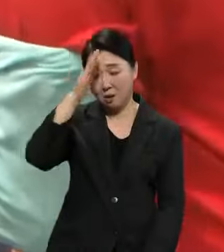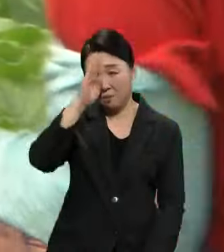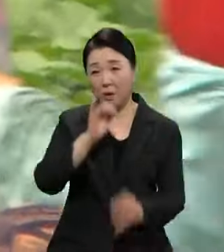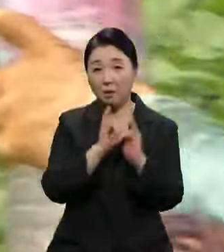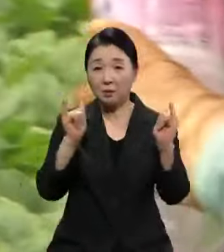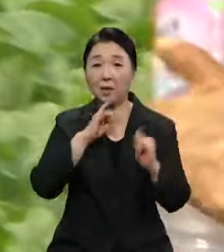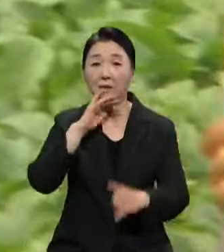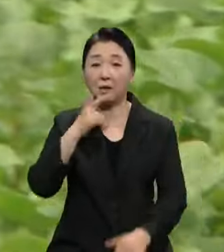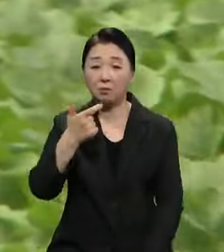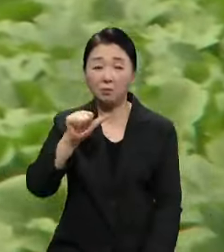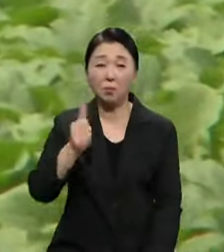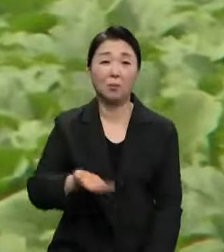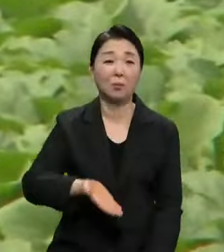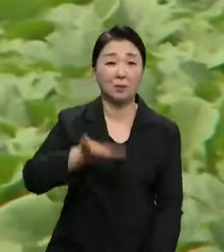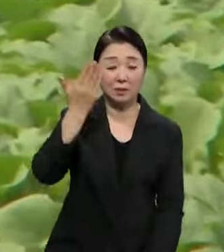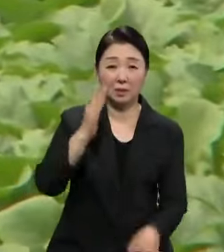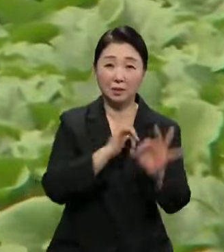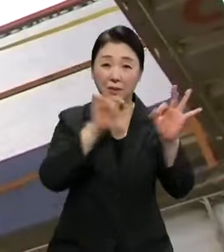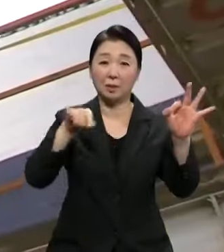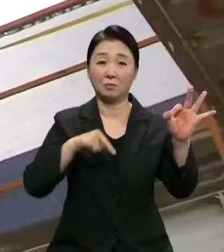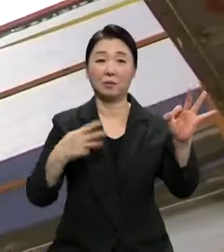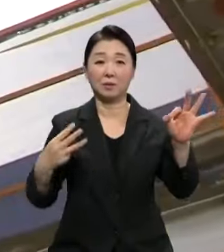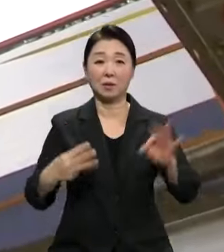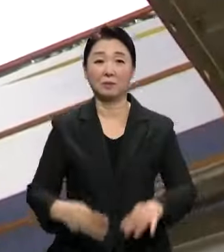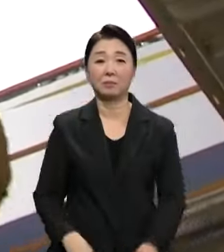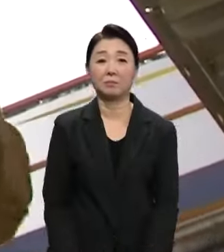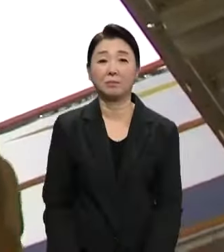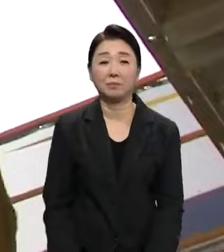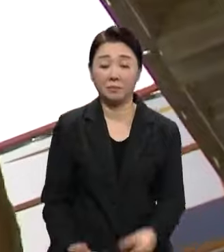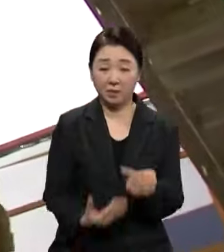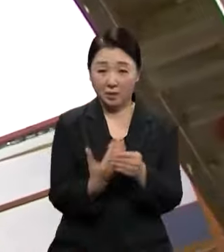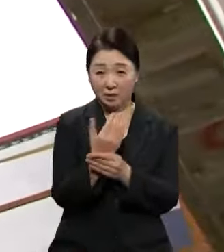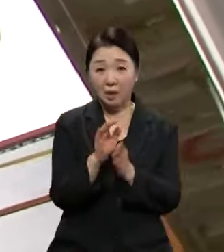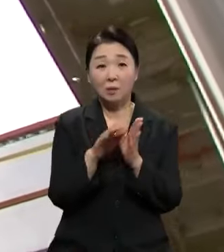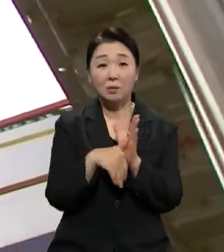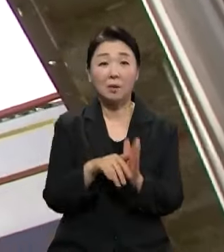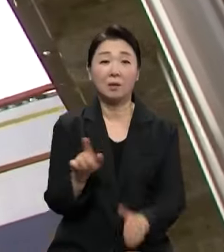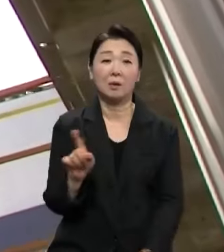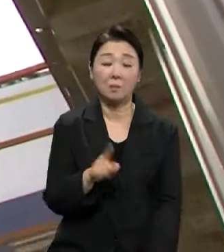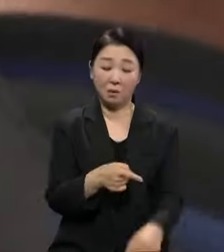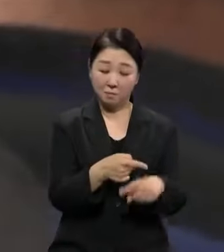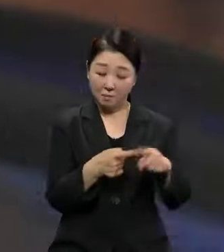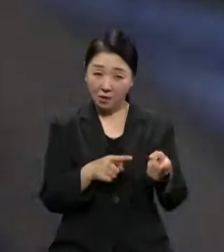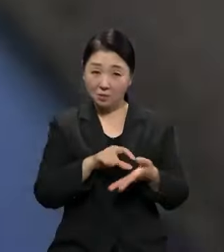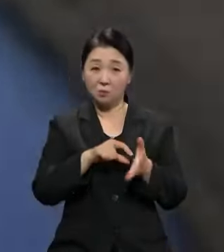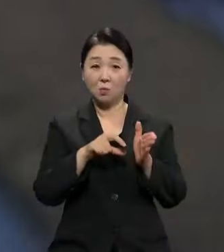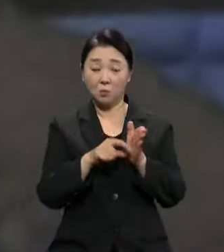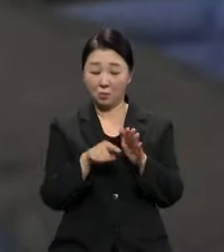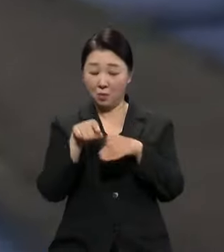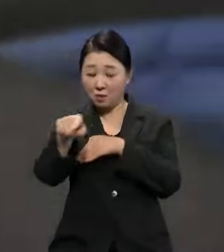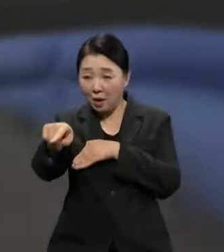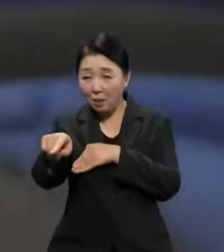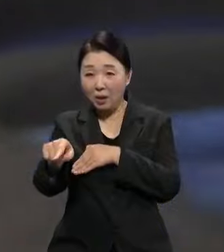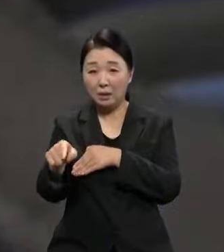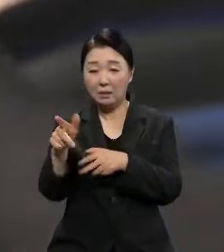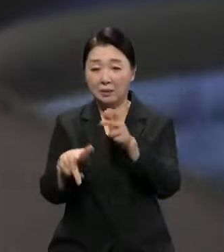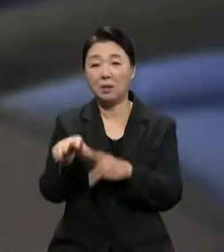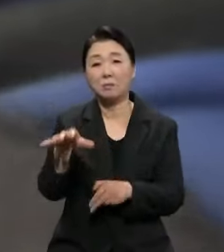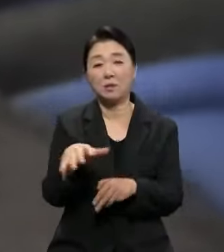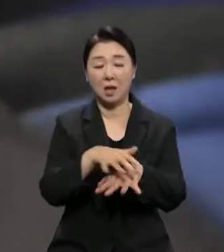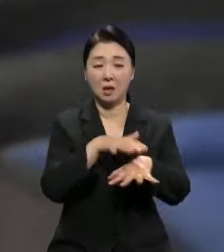65세 이상인 경우는 10명 중 세명입니다 사고 발생 장소는 절반 가까이가 야외 작업장과 논